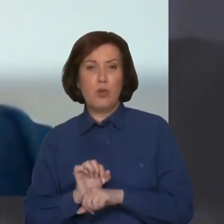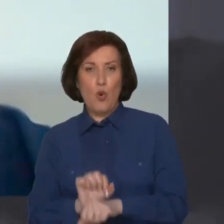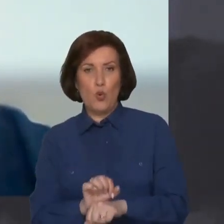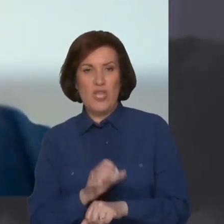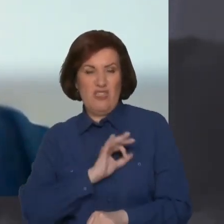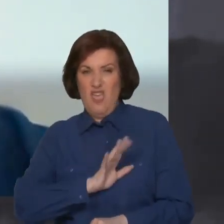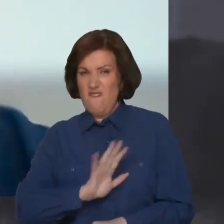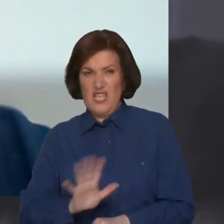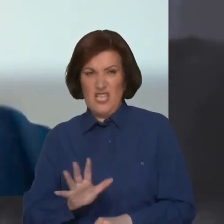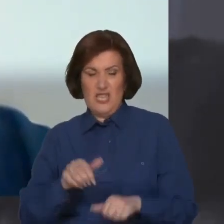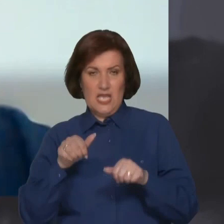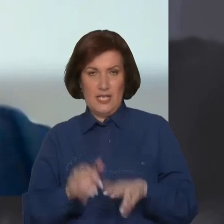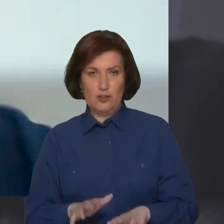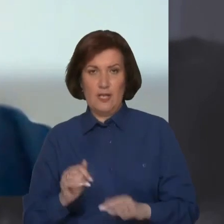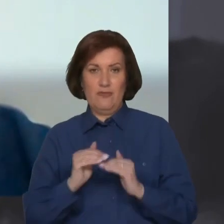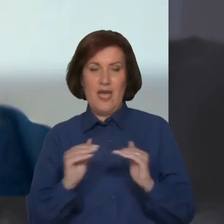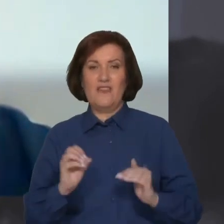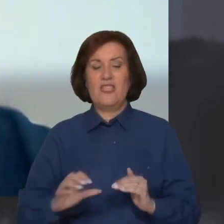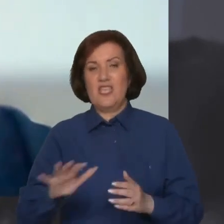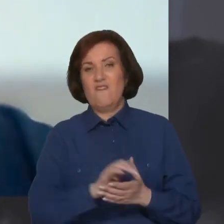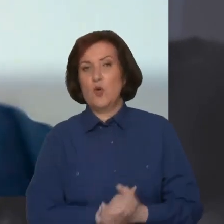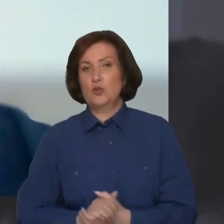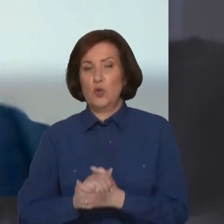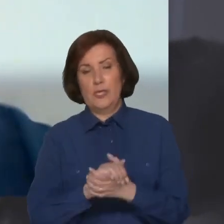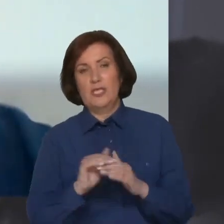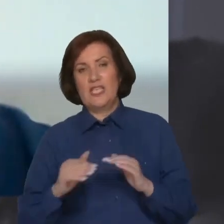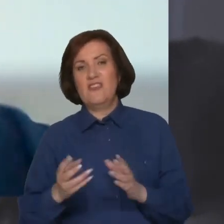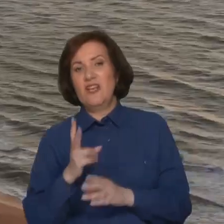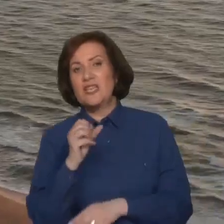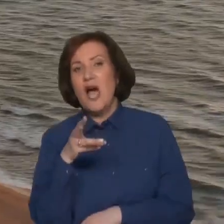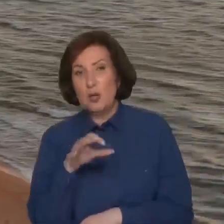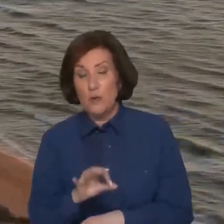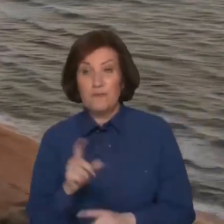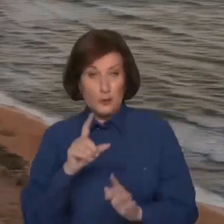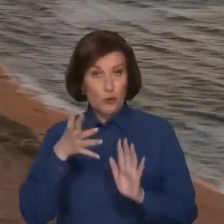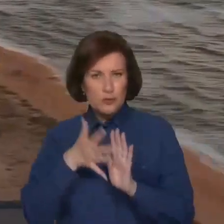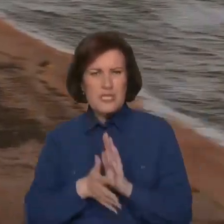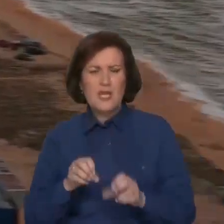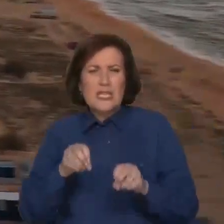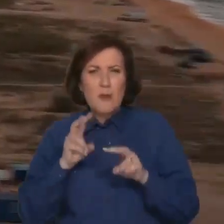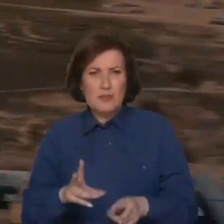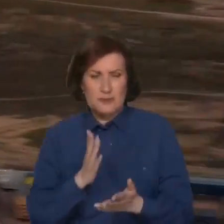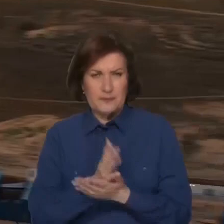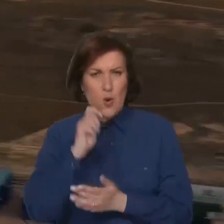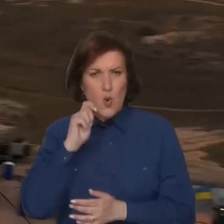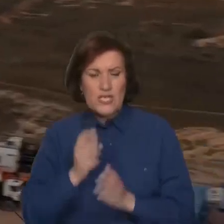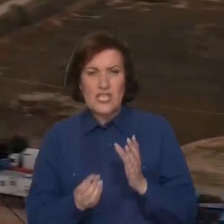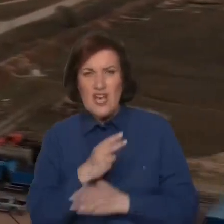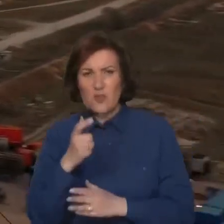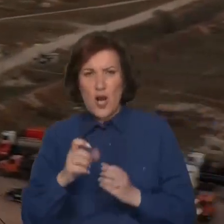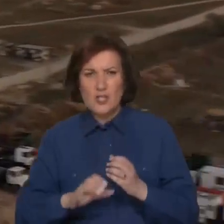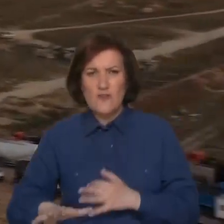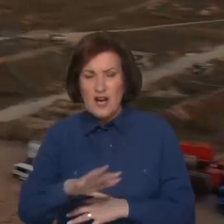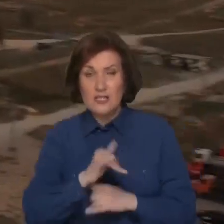блокує невигідні для них рішення на рівні Євросоюзу, на рівні НАТО навіть. Щоб зрозуміти, яку небезпеку становить українська